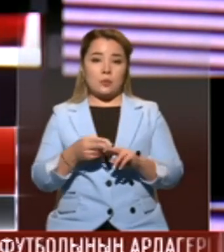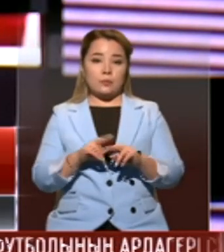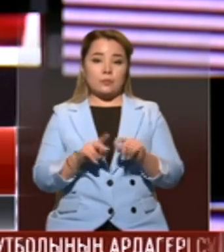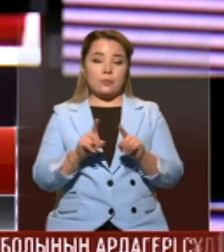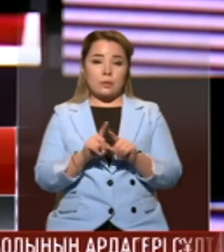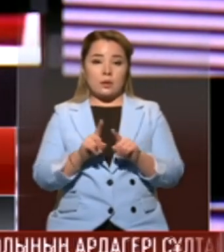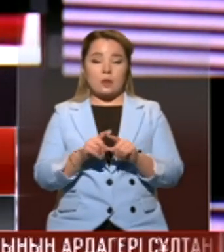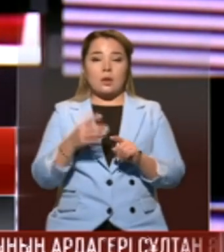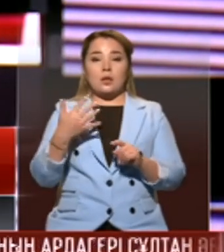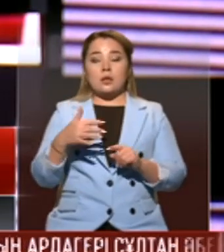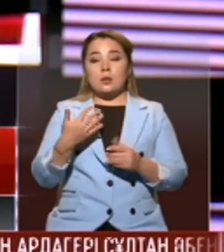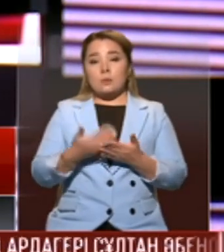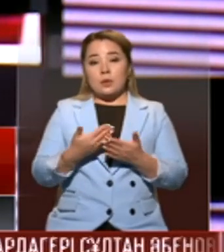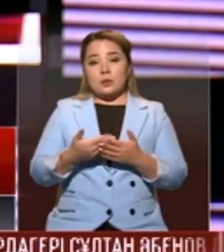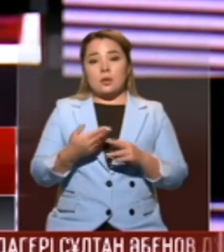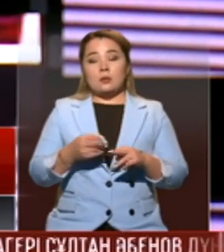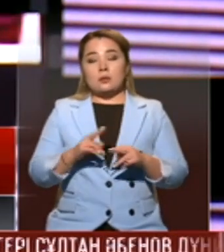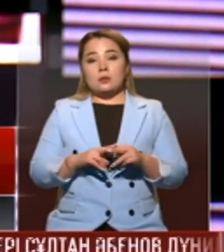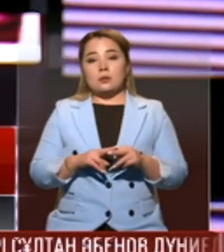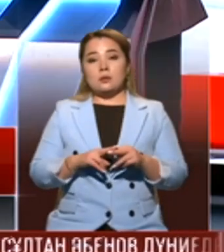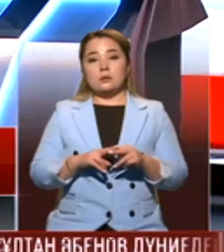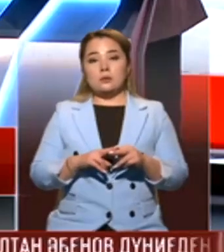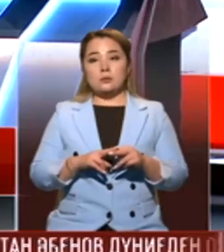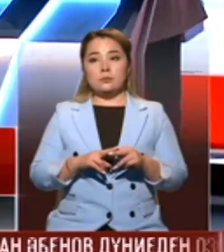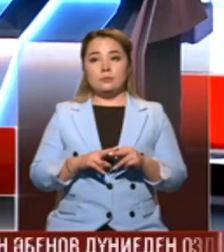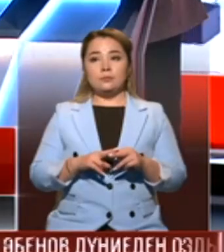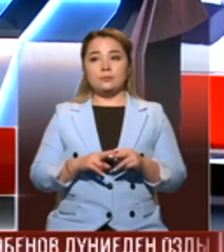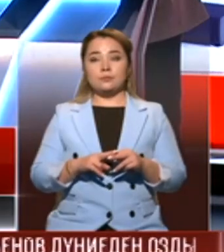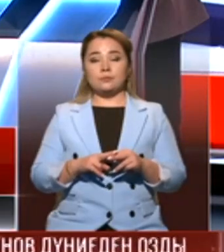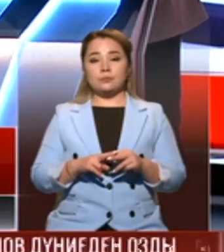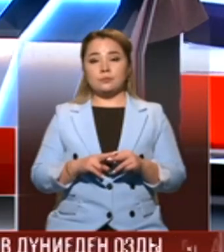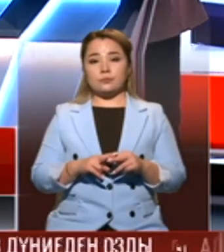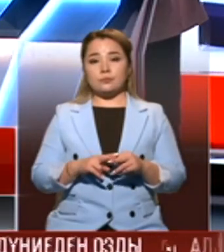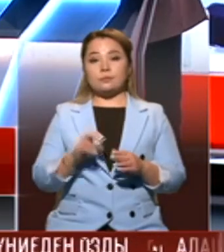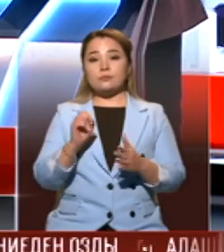айтуға болады. 50%. Мысалы, дос көшімнің